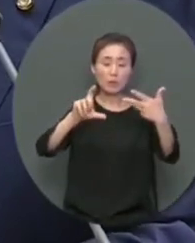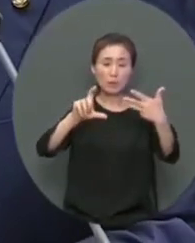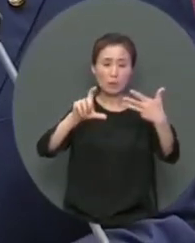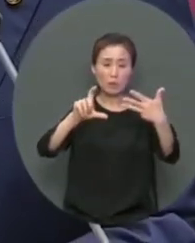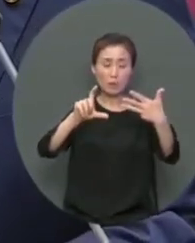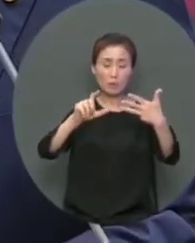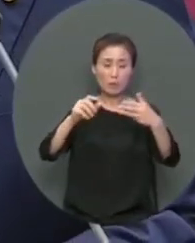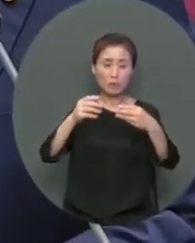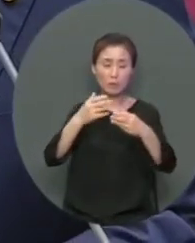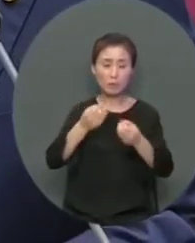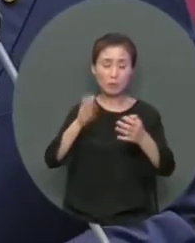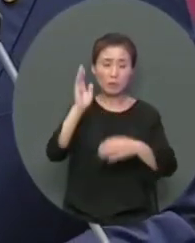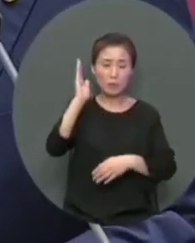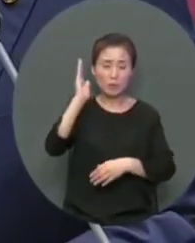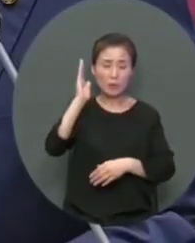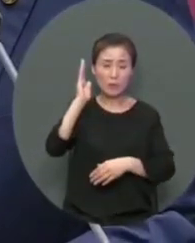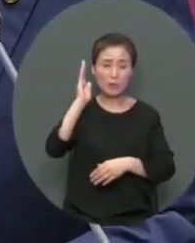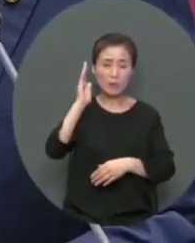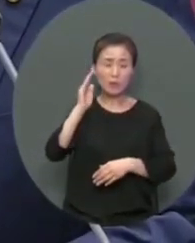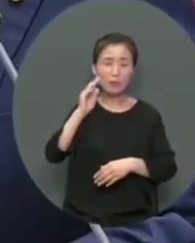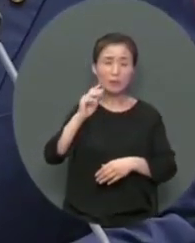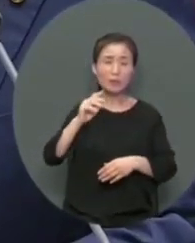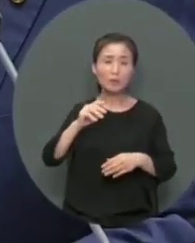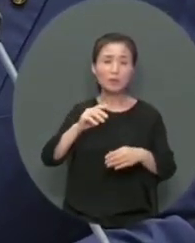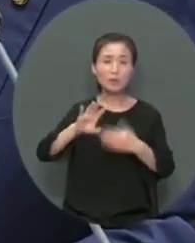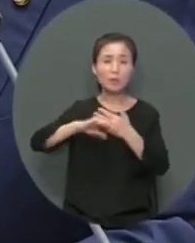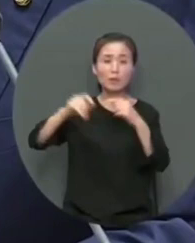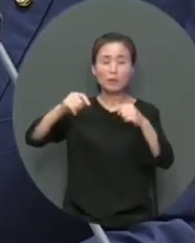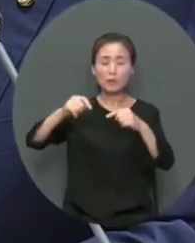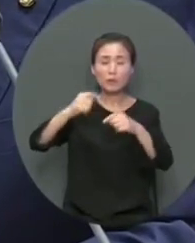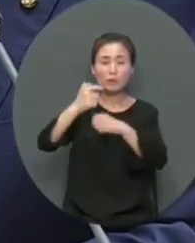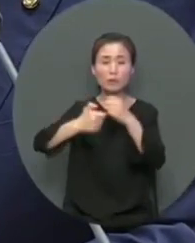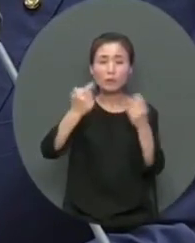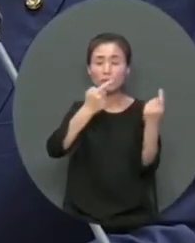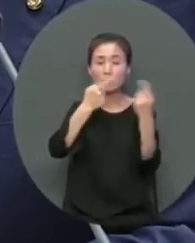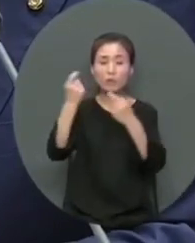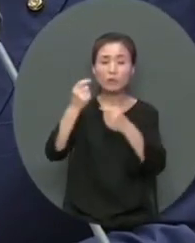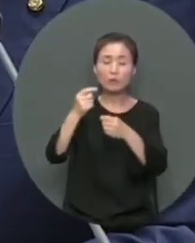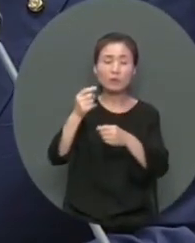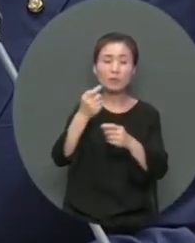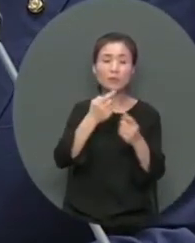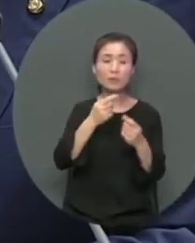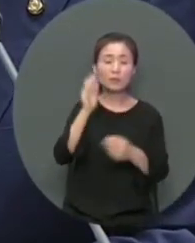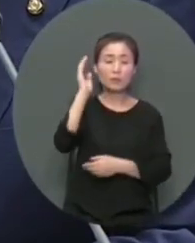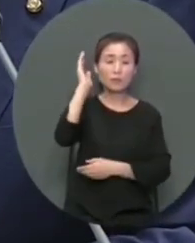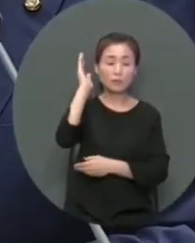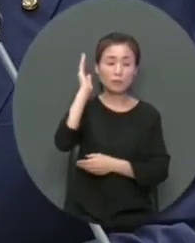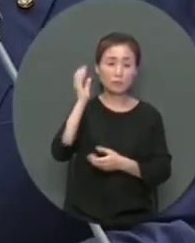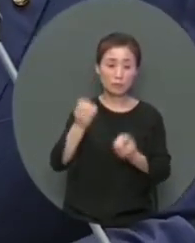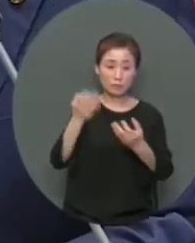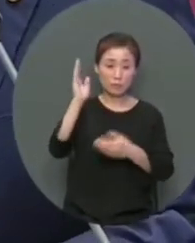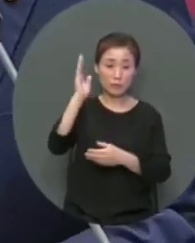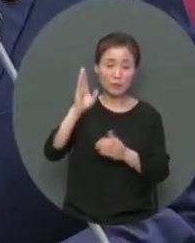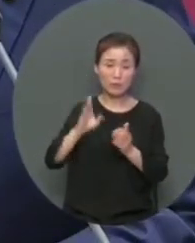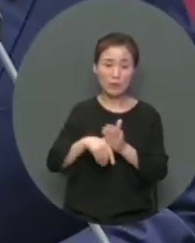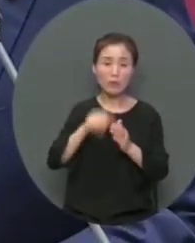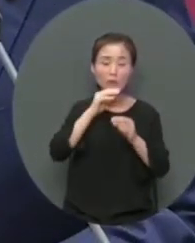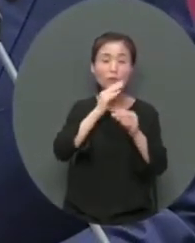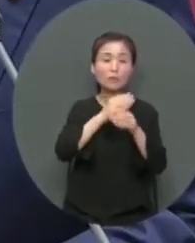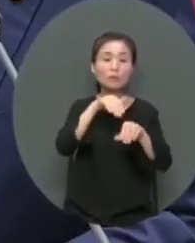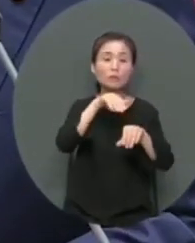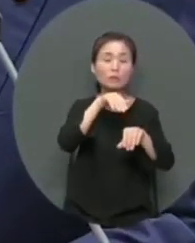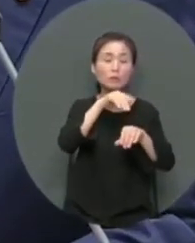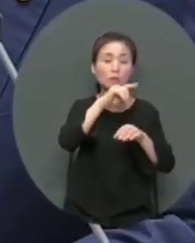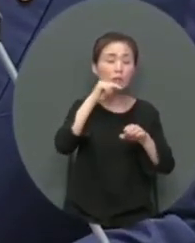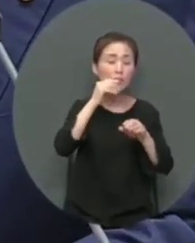연찬회, 국립외교원 60주년 기념 축사에서 계속 공산 전체주의에 대한 심각한 발언을 하고